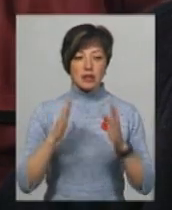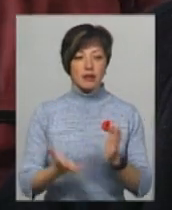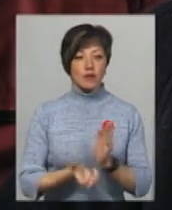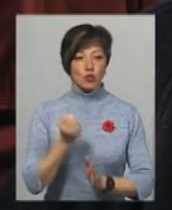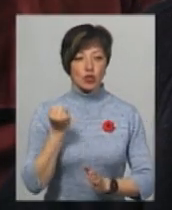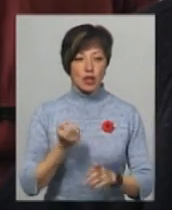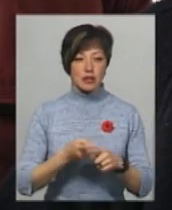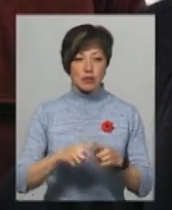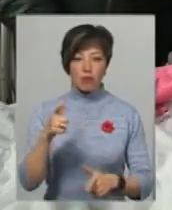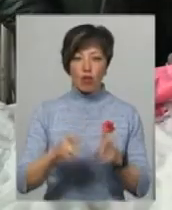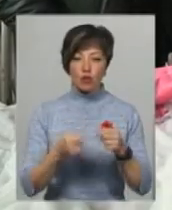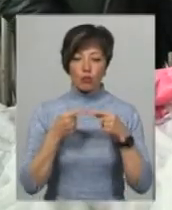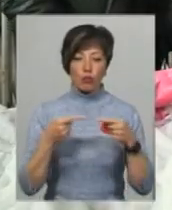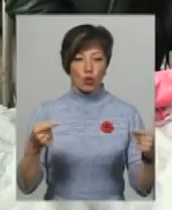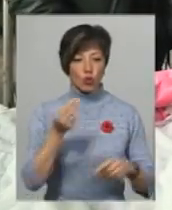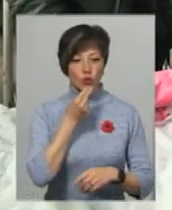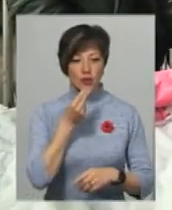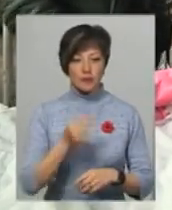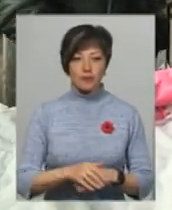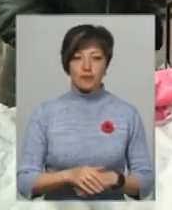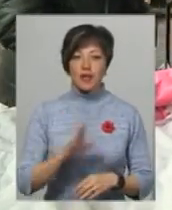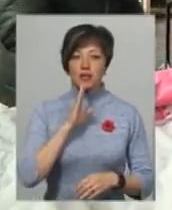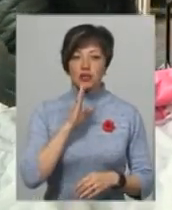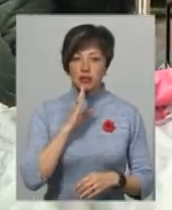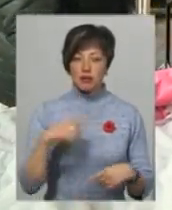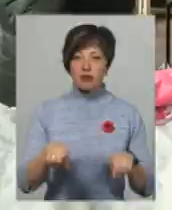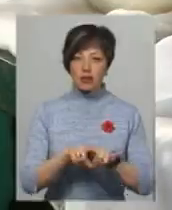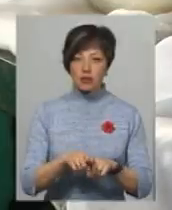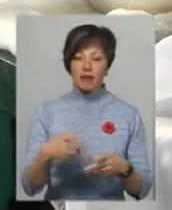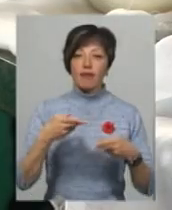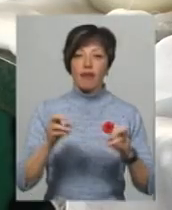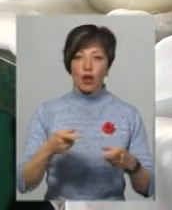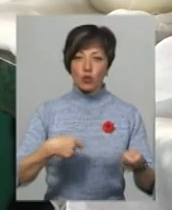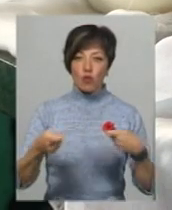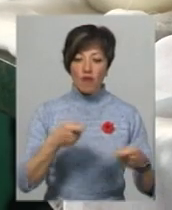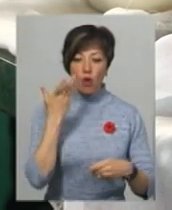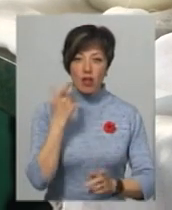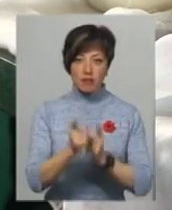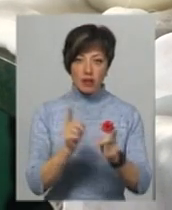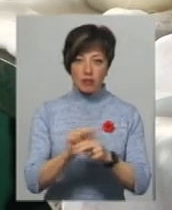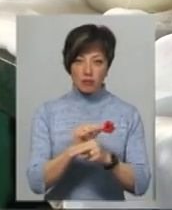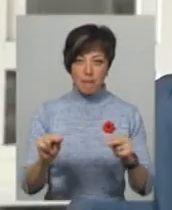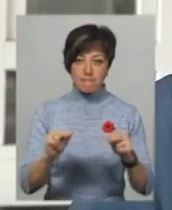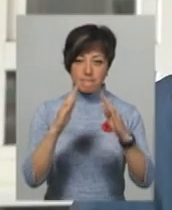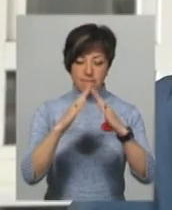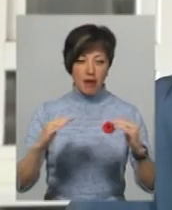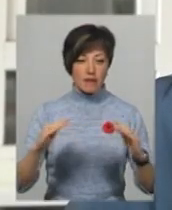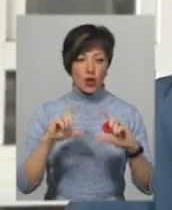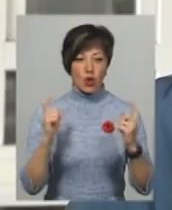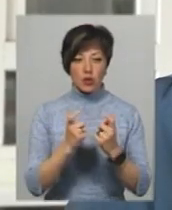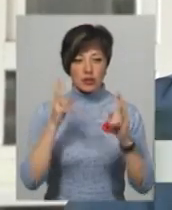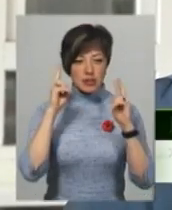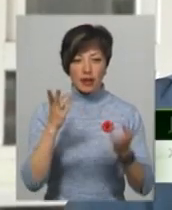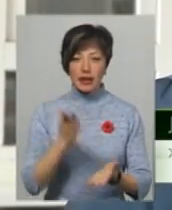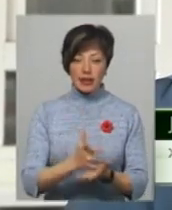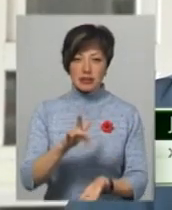виручає ці молочні продукти. Лариса Михайлова з Дем'янківців каже, де торгуватиме під час реконструкції павільйону, не знає. Є центральний ринок,